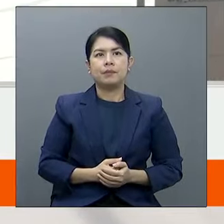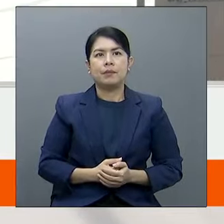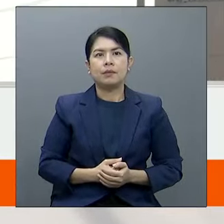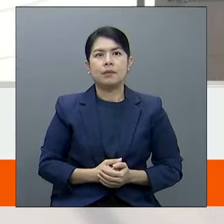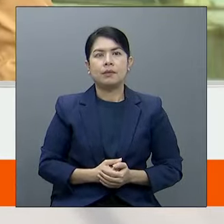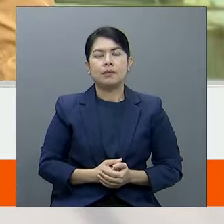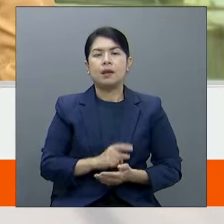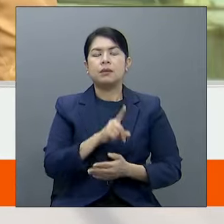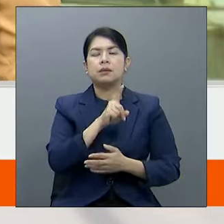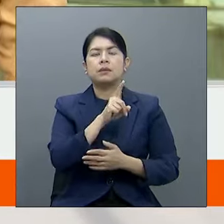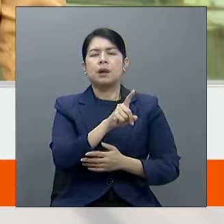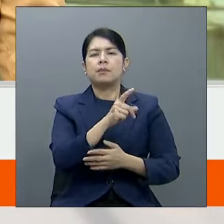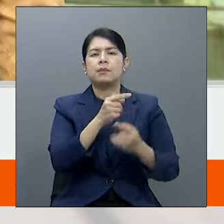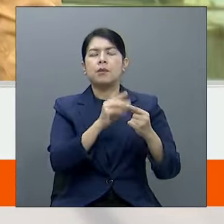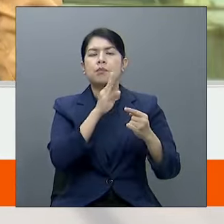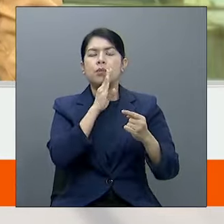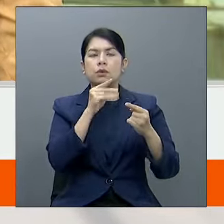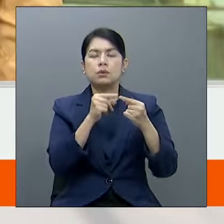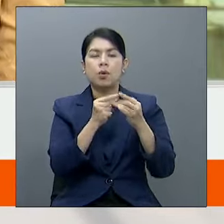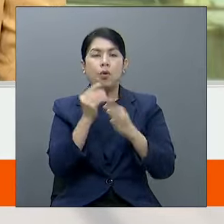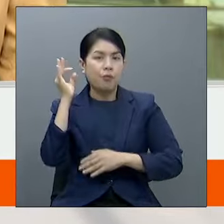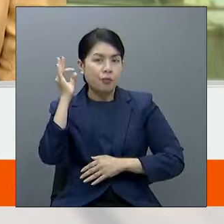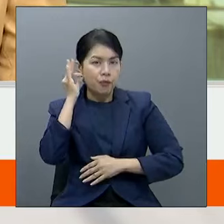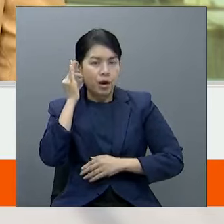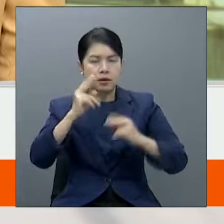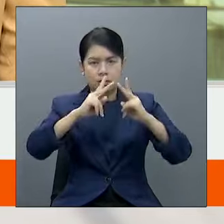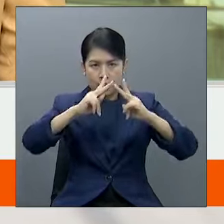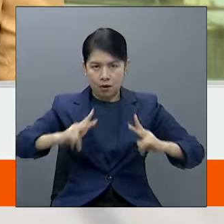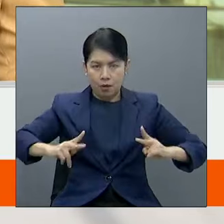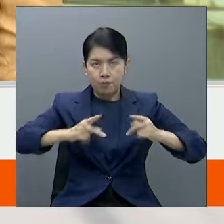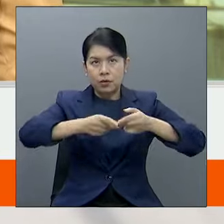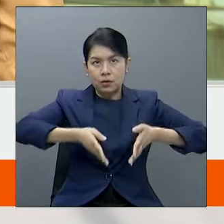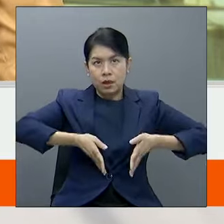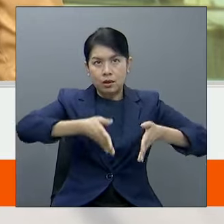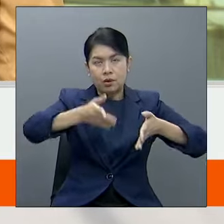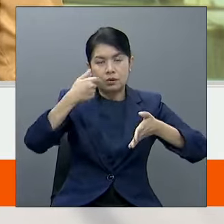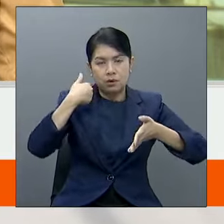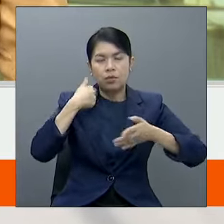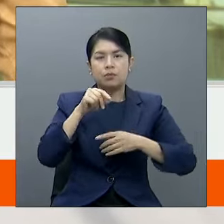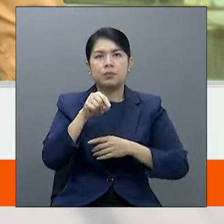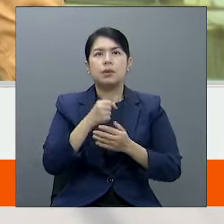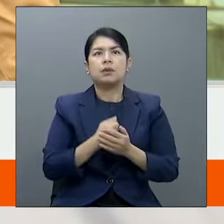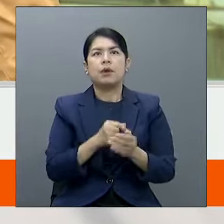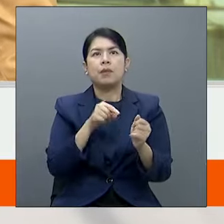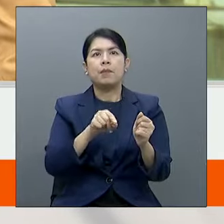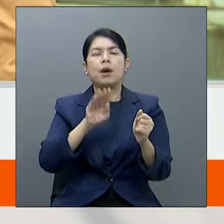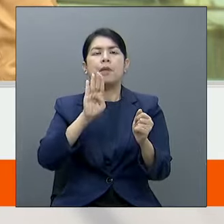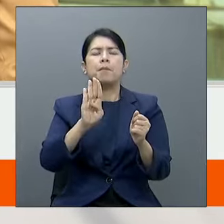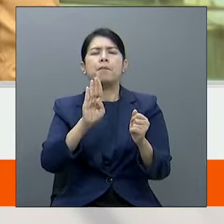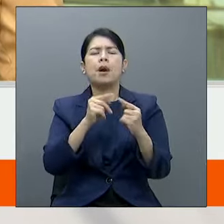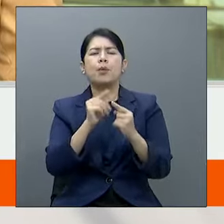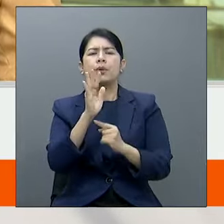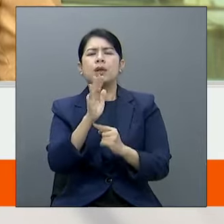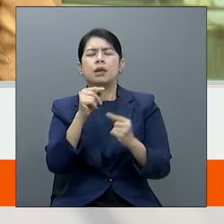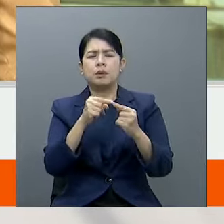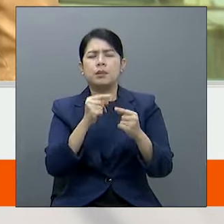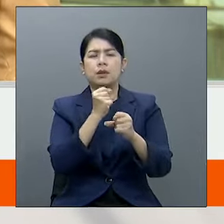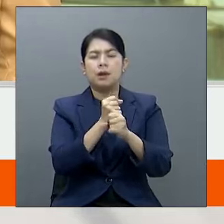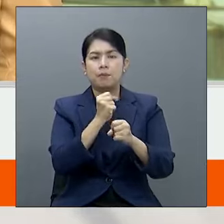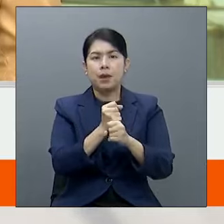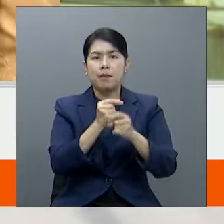ว่าฟังจากที่ทางกรมทางหลวงเขาก็ให้ข้อมูลมาเอาเฉพาะแค่ช่วงบางขุนเทียนนี่แหละที่มีการก่อสร้างทางยกระดับตอนนี้ก็ยังล่าช้ากว่ากำ